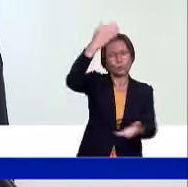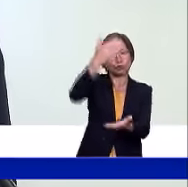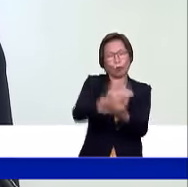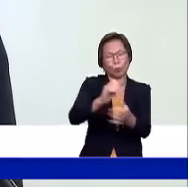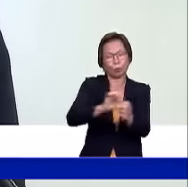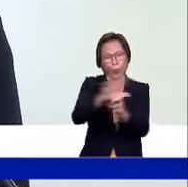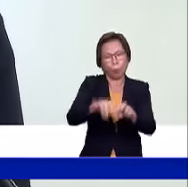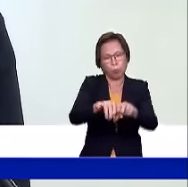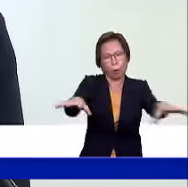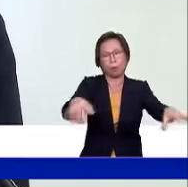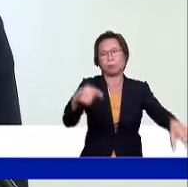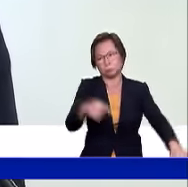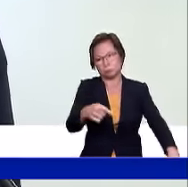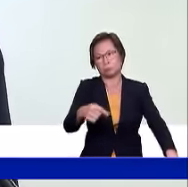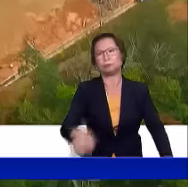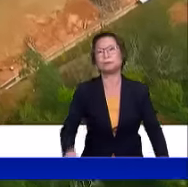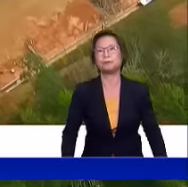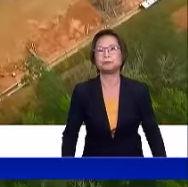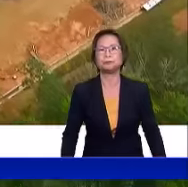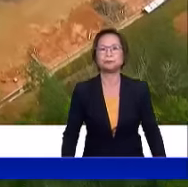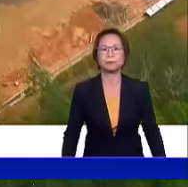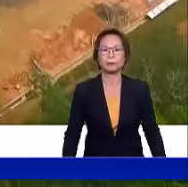penularan wabak COVID-19.